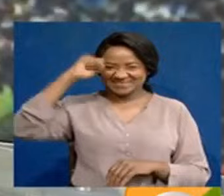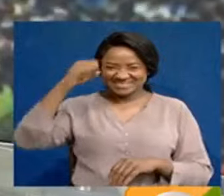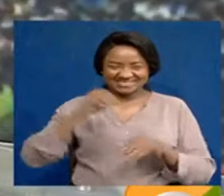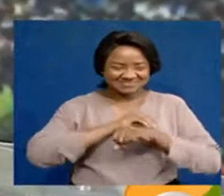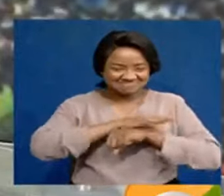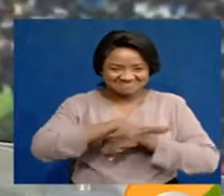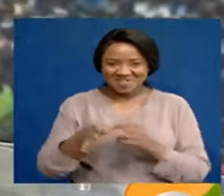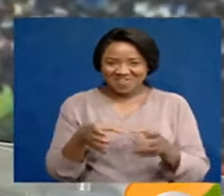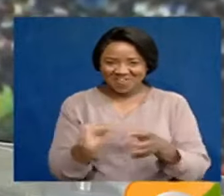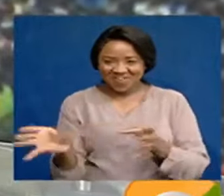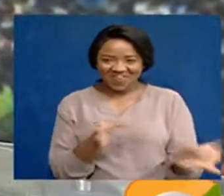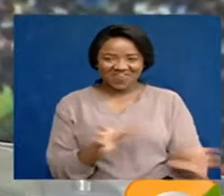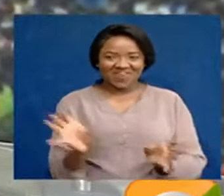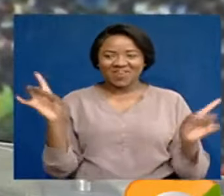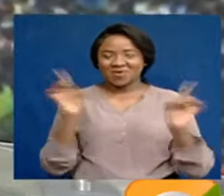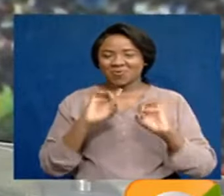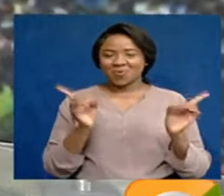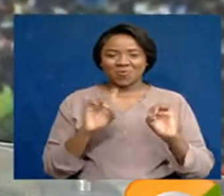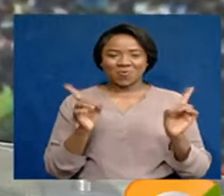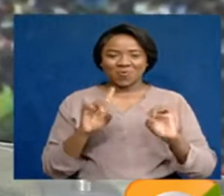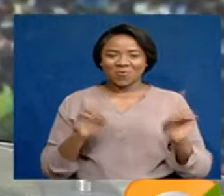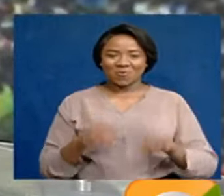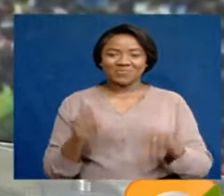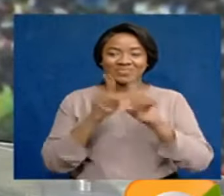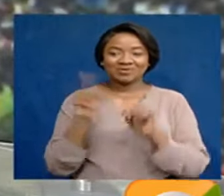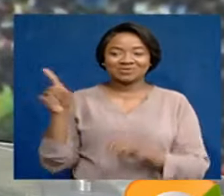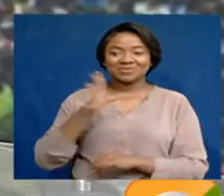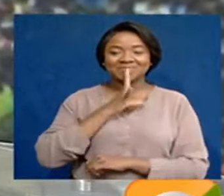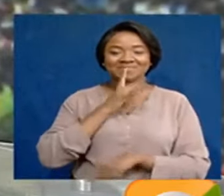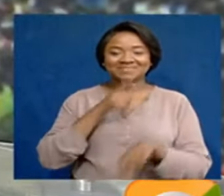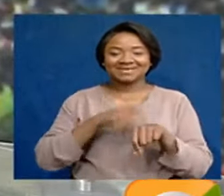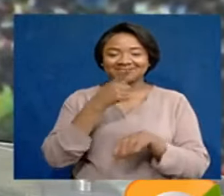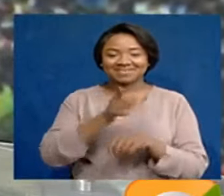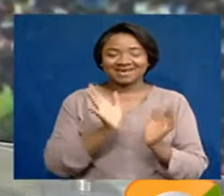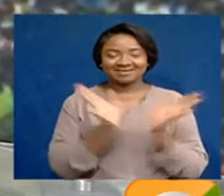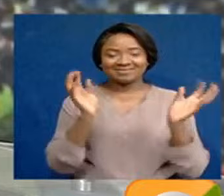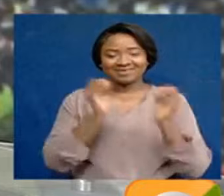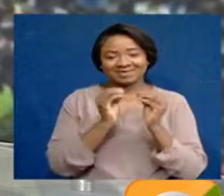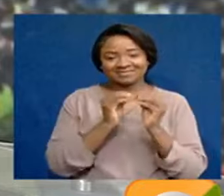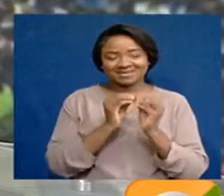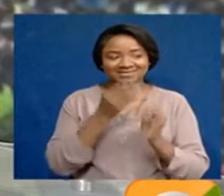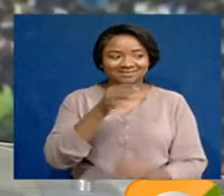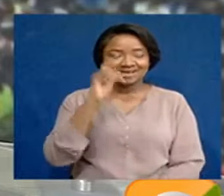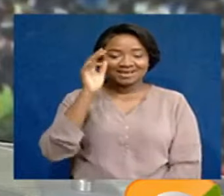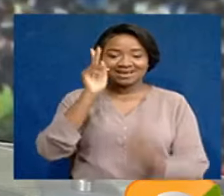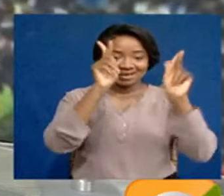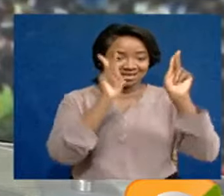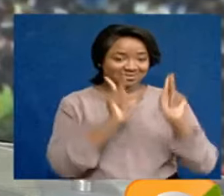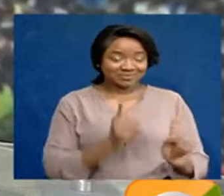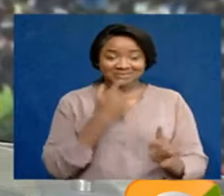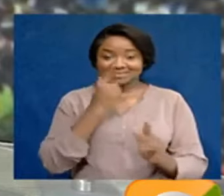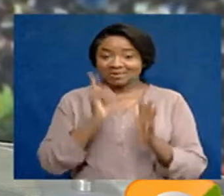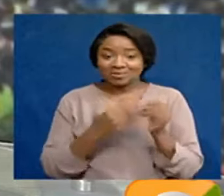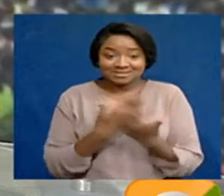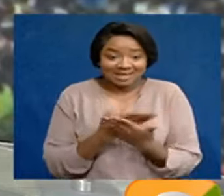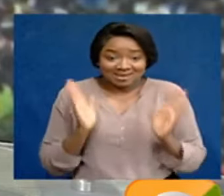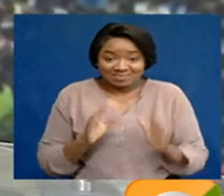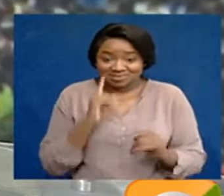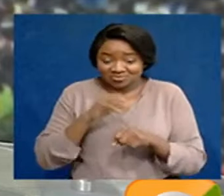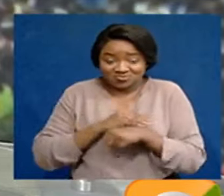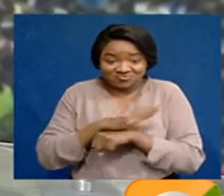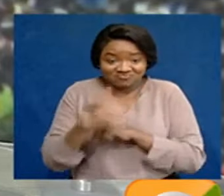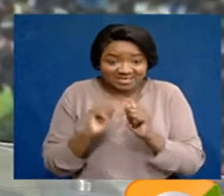humu nchini. Rais Ruto aliyekuwa akizungumza wakati wa mkutano wa hadhara mjini Kisumu alisema kwamba yeyote atakayeshiriki siasa za ukabila